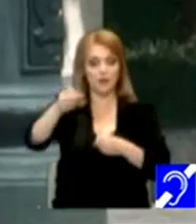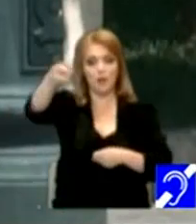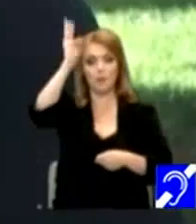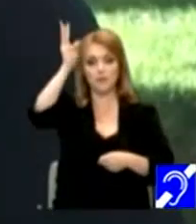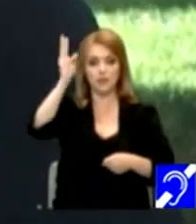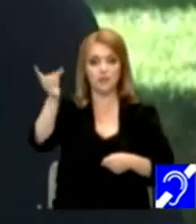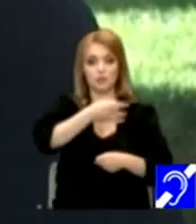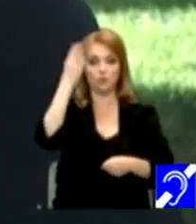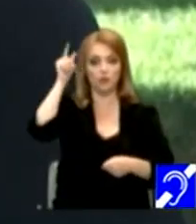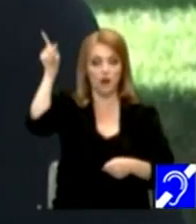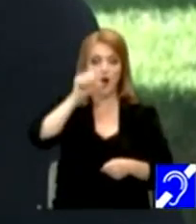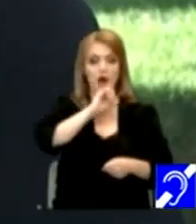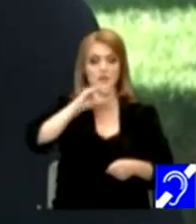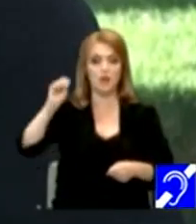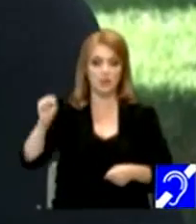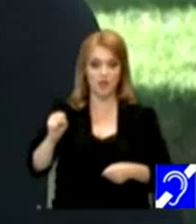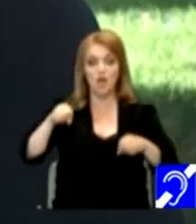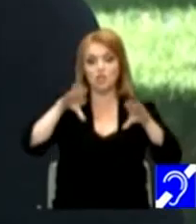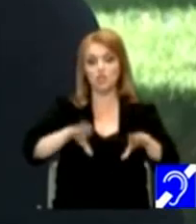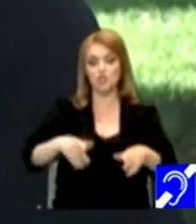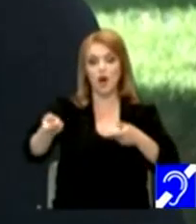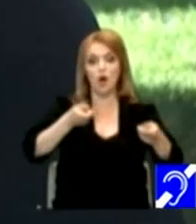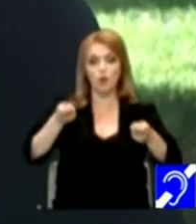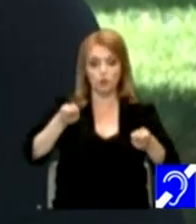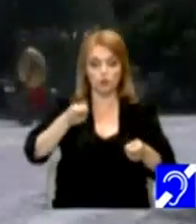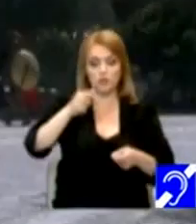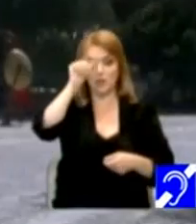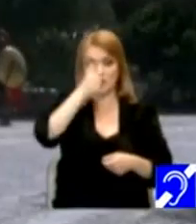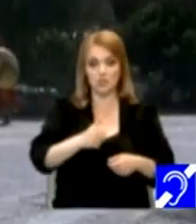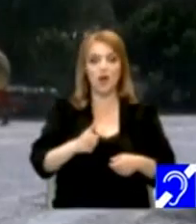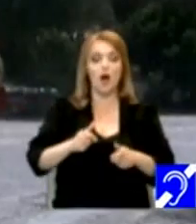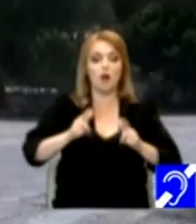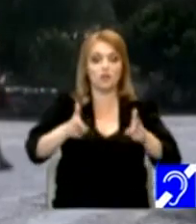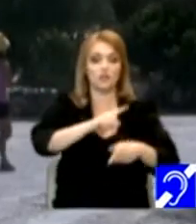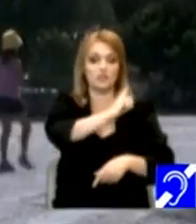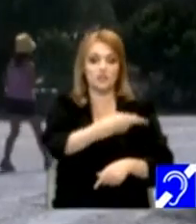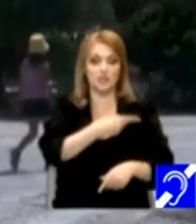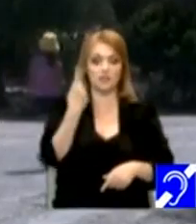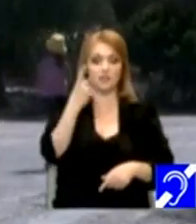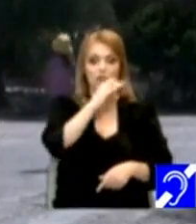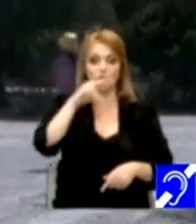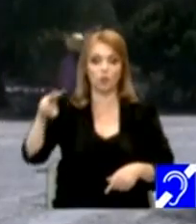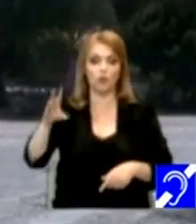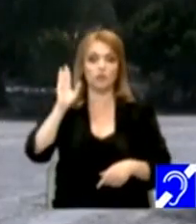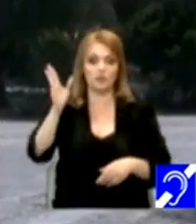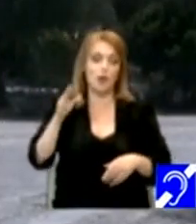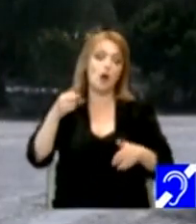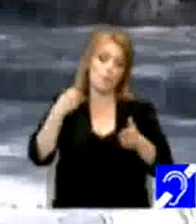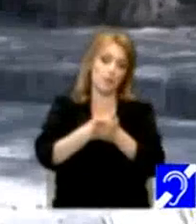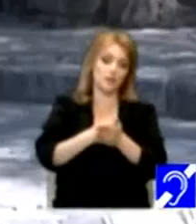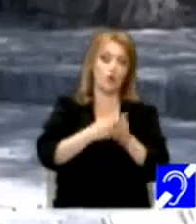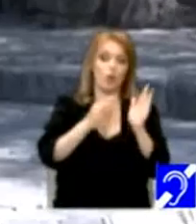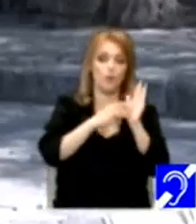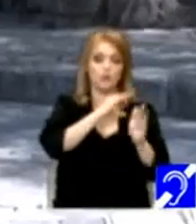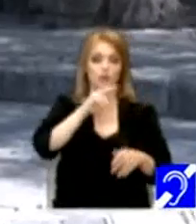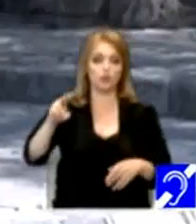Republicii Moldova la Atena. Decizia autorităților elene a intrat în vigoare în 1 iulie și se va menține până cel puțin în 8